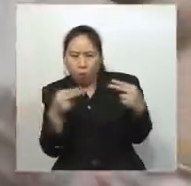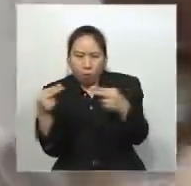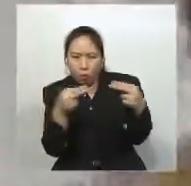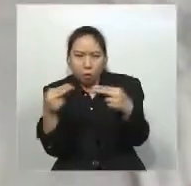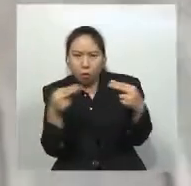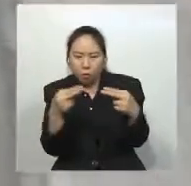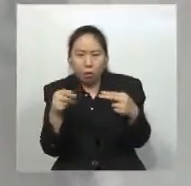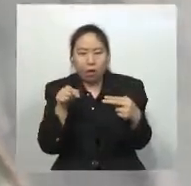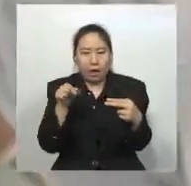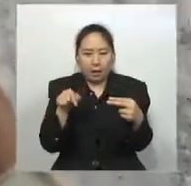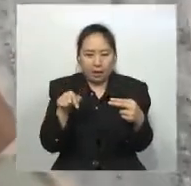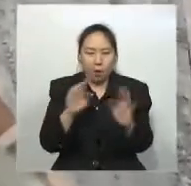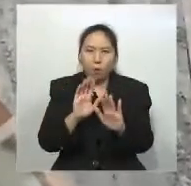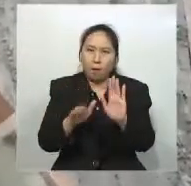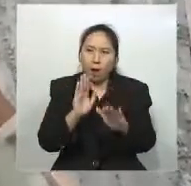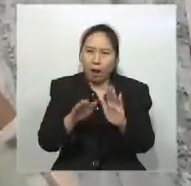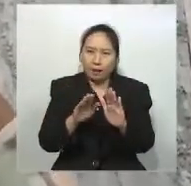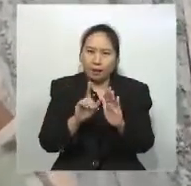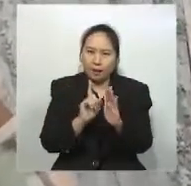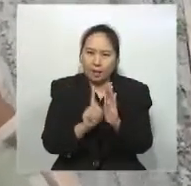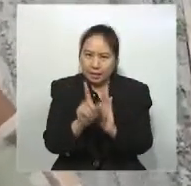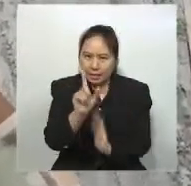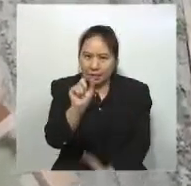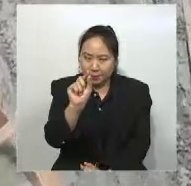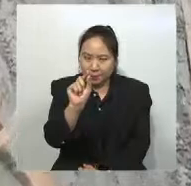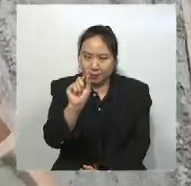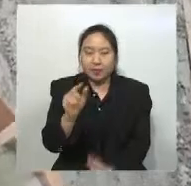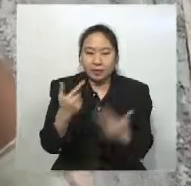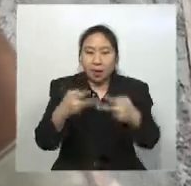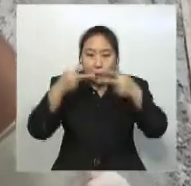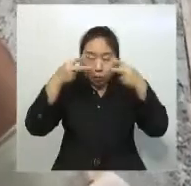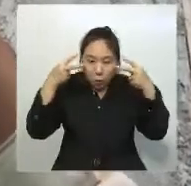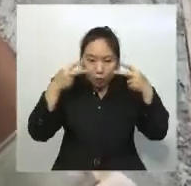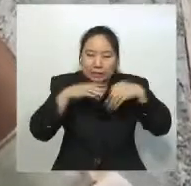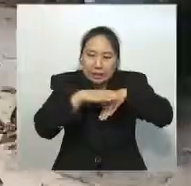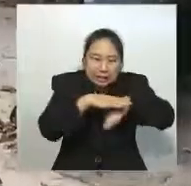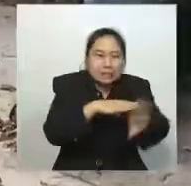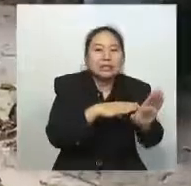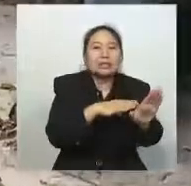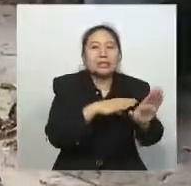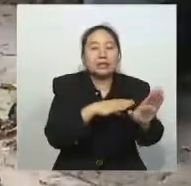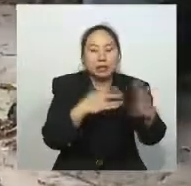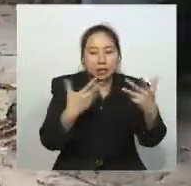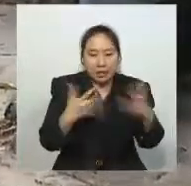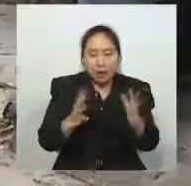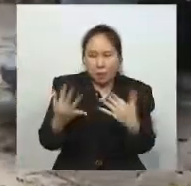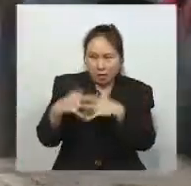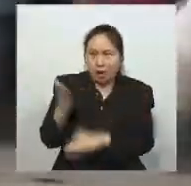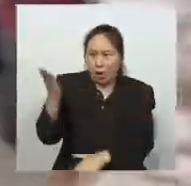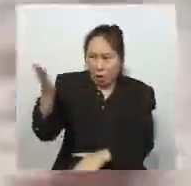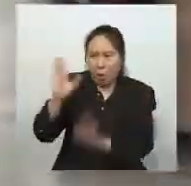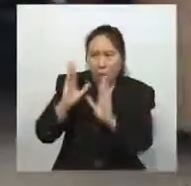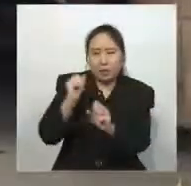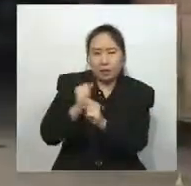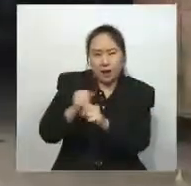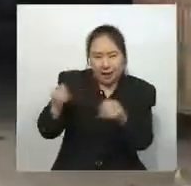ายค่ะการตอบโต้ครั้งนี้ใช้เวลานานกว่า20นาทีจนกระทั่งคนร้ายหลบหนีไปพร้อมกับประสานขอกำลังเส